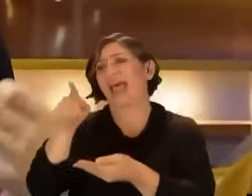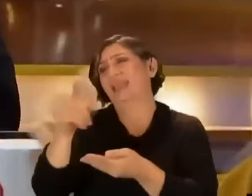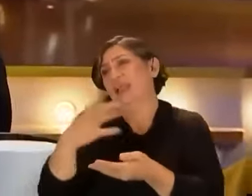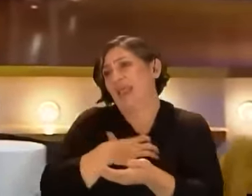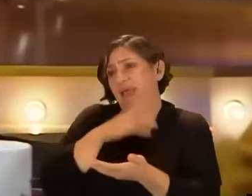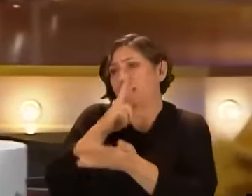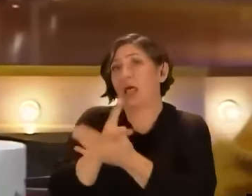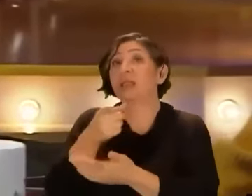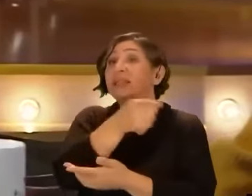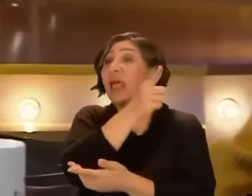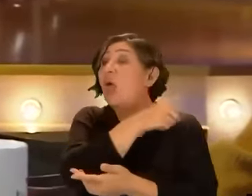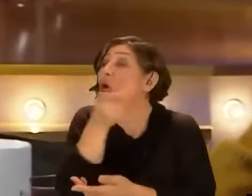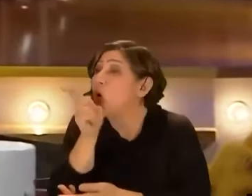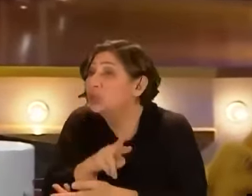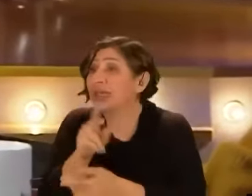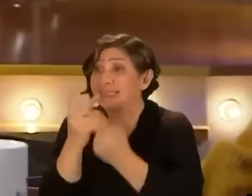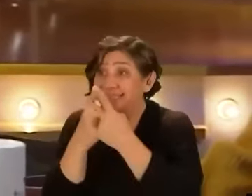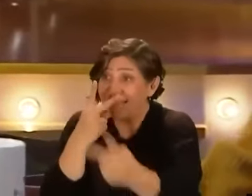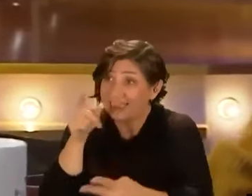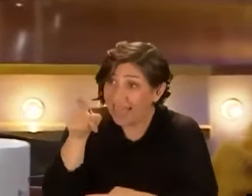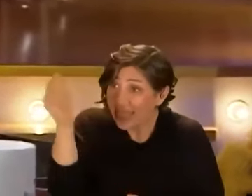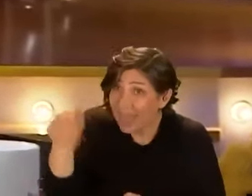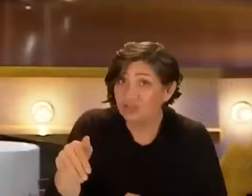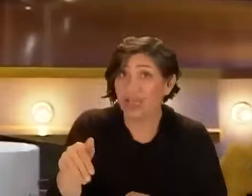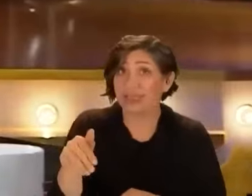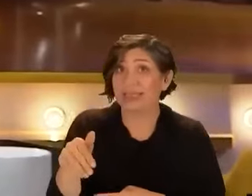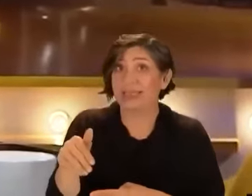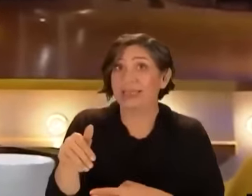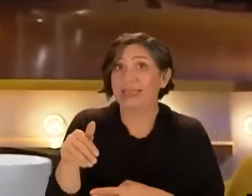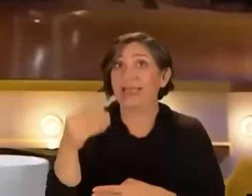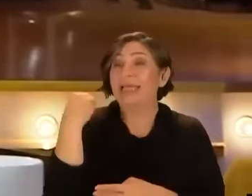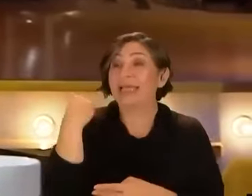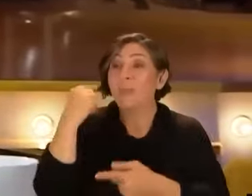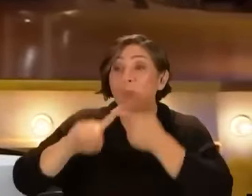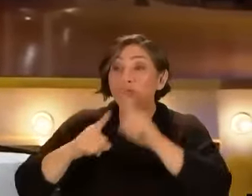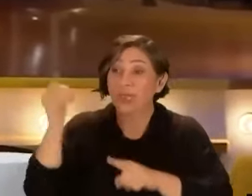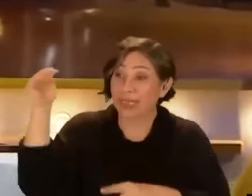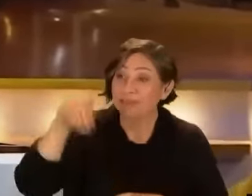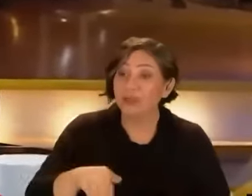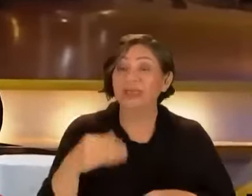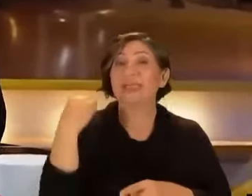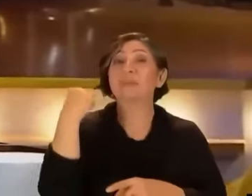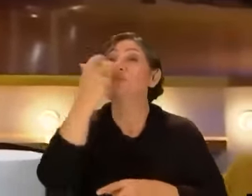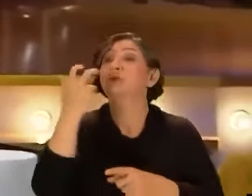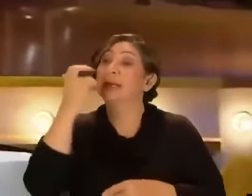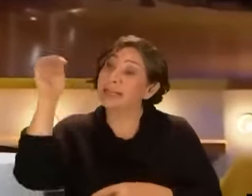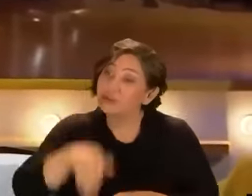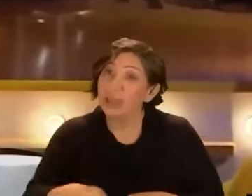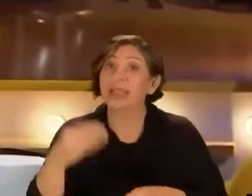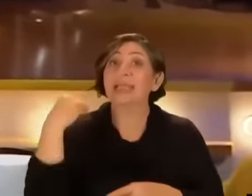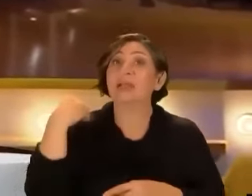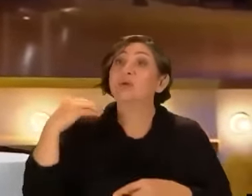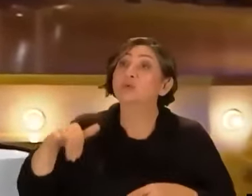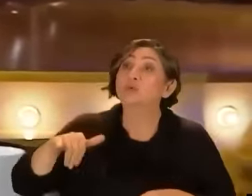Çünkü diğerleri ölecek. Sıra sana gelecek. Yani yeni politikacılar gelecek, yeni müzisyenler gelecek,